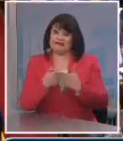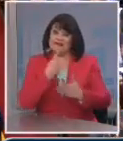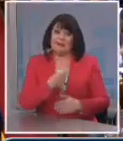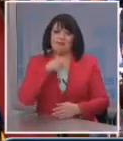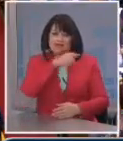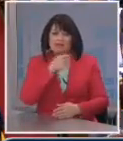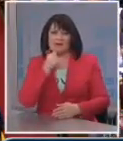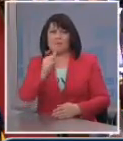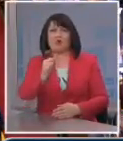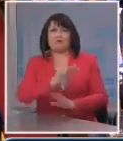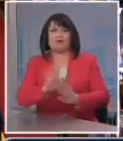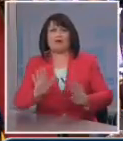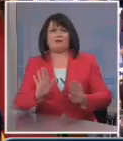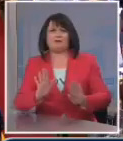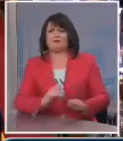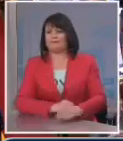κάνετε μόνιμη.